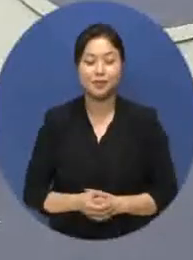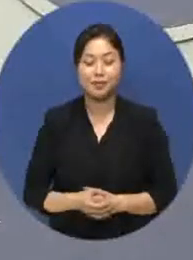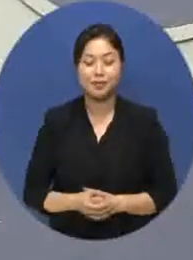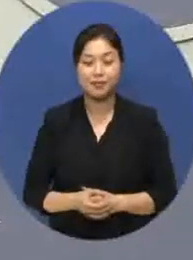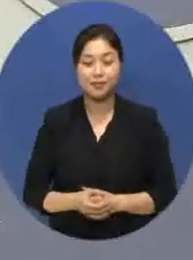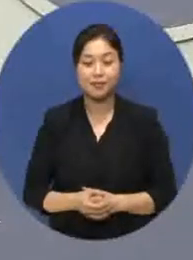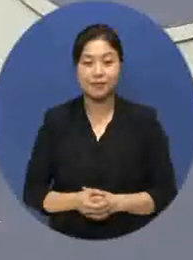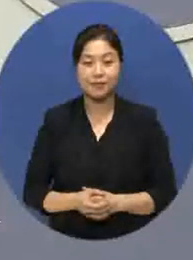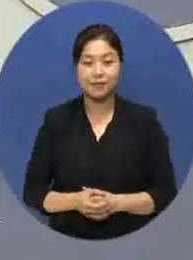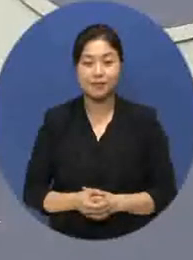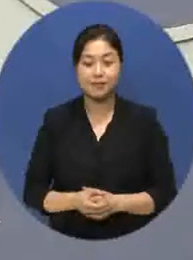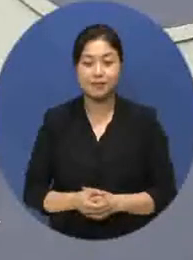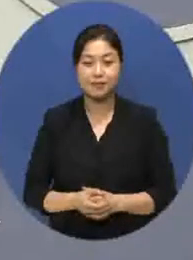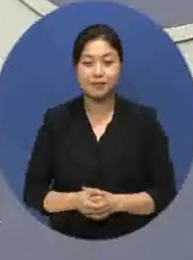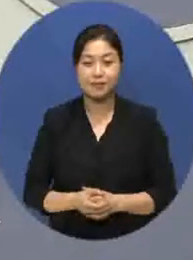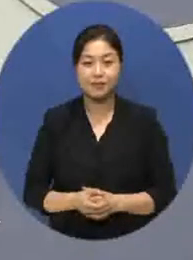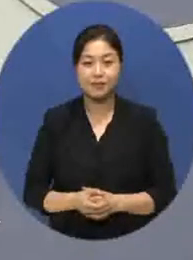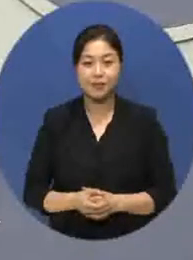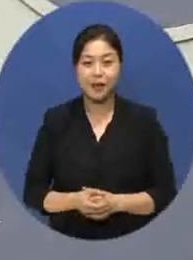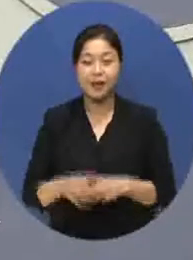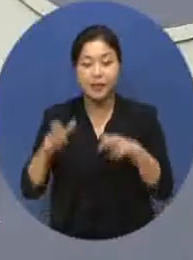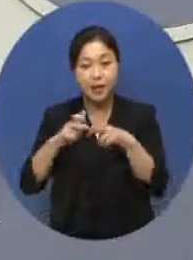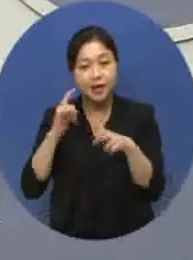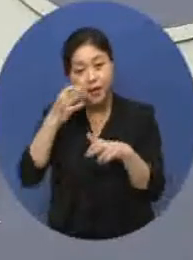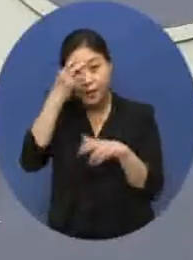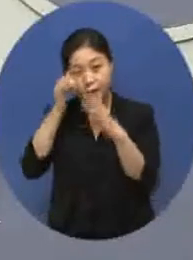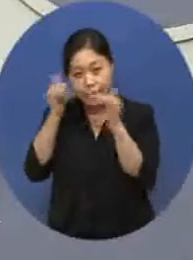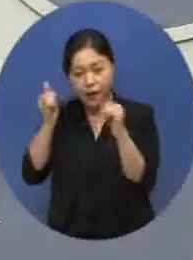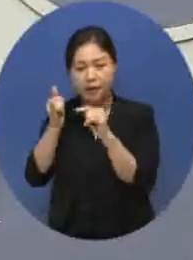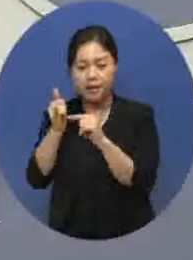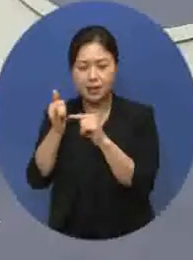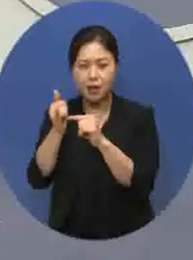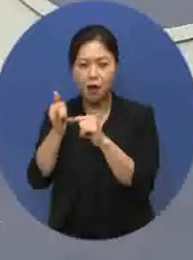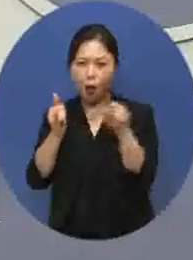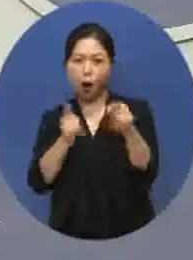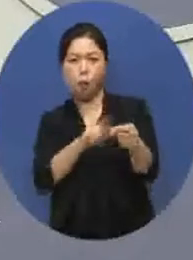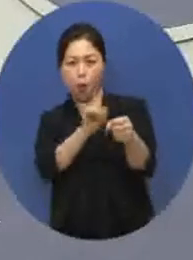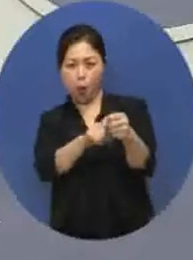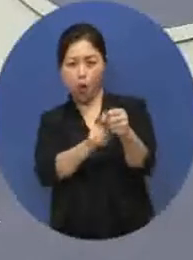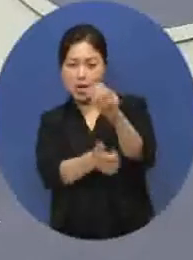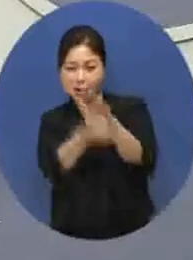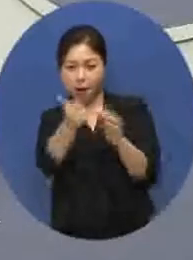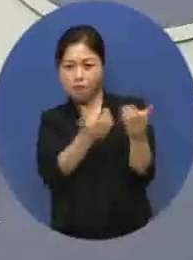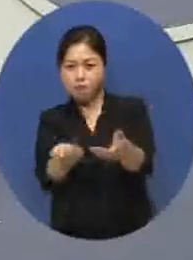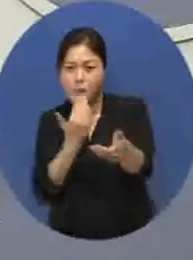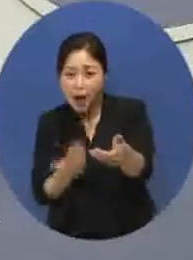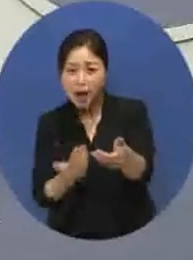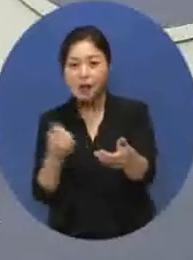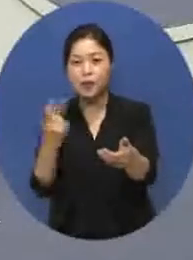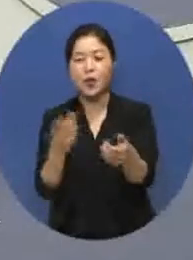이게 추진되면 하나 우리 장애인 예술인들이 목표가 되고 희망이 될 수 있고 또 일자리 창출을